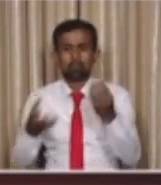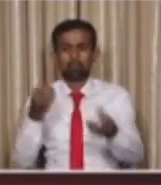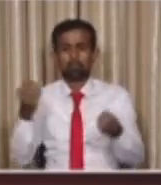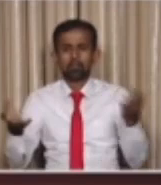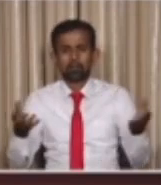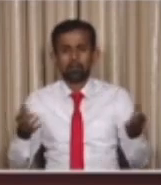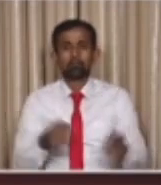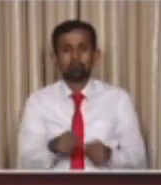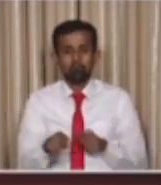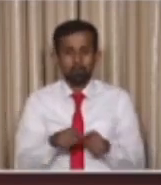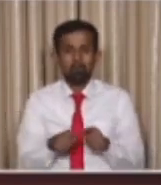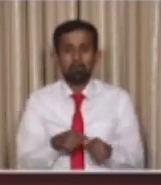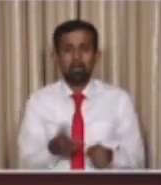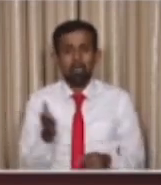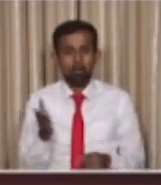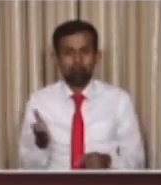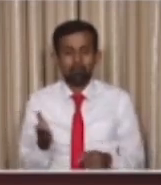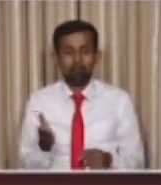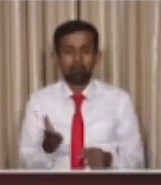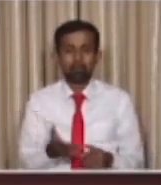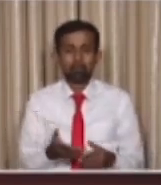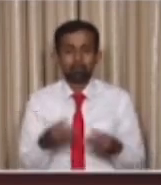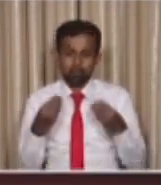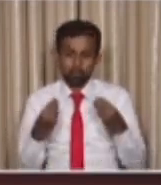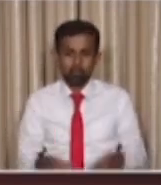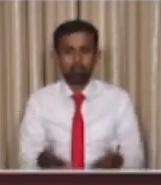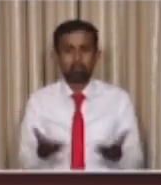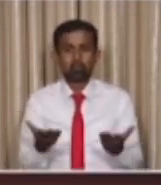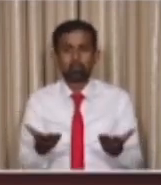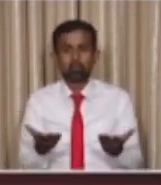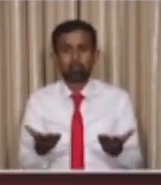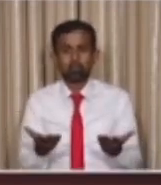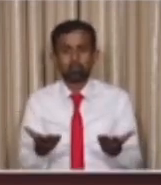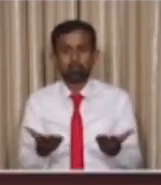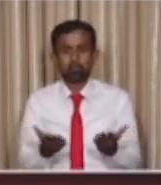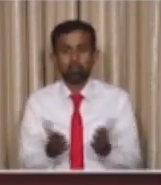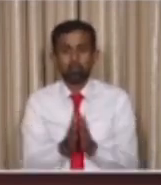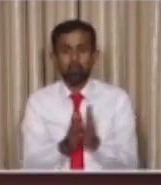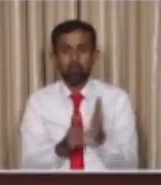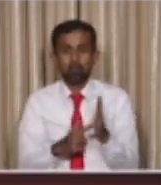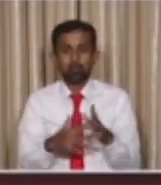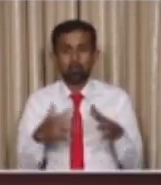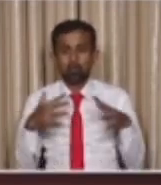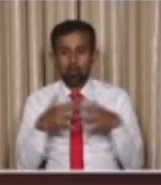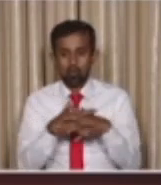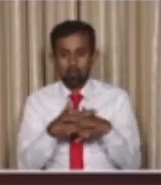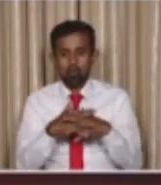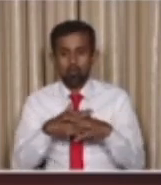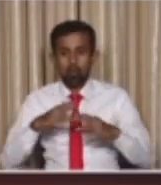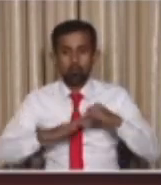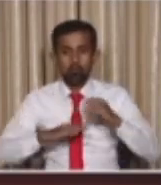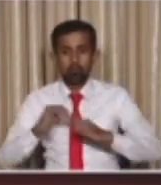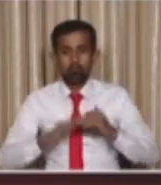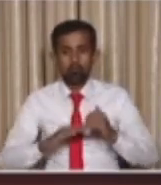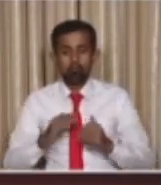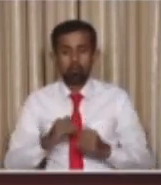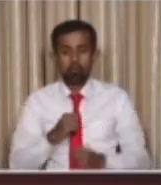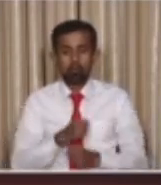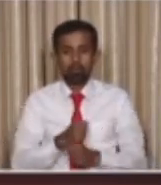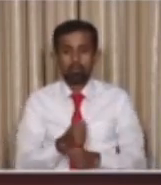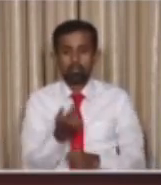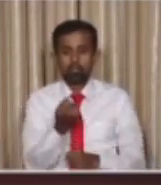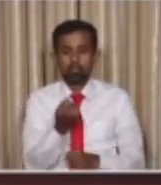මේ වගේ සිදුවීම් සිදු වෙනවා. මේ කොච්චර අපරාධද බලන්න. පොතේ තියෙන නීතියේ රාමුව පාවිච්චි කරලා රාජ්‍ය